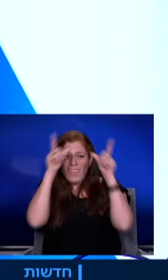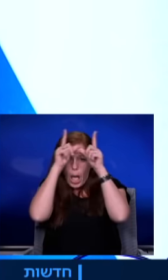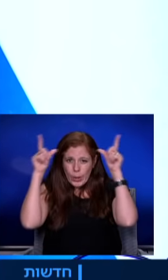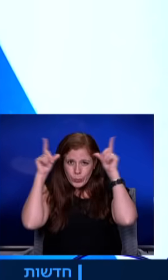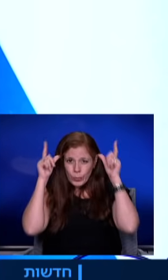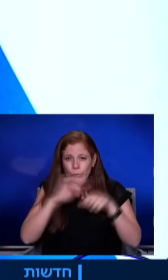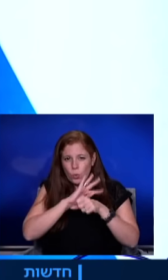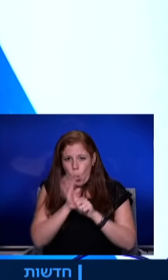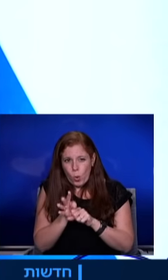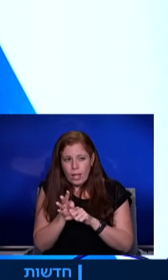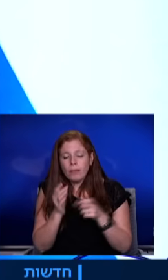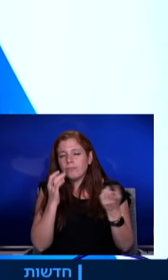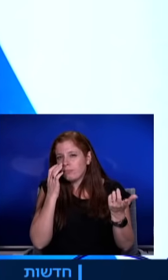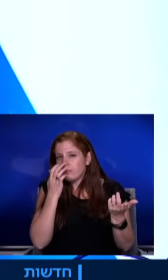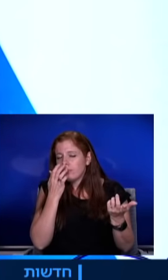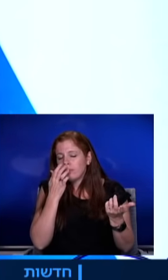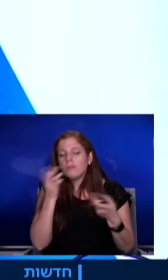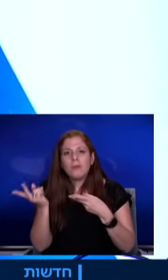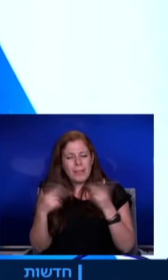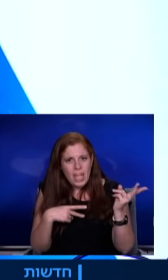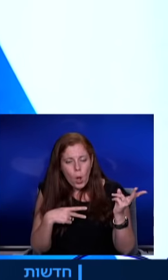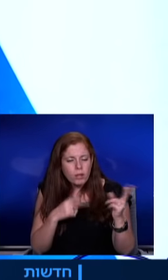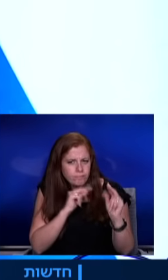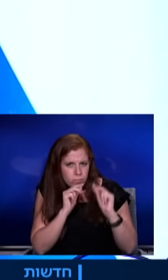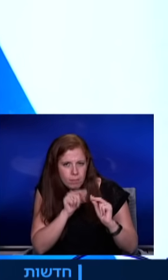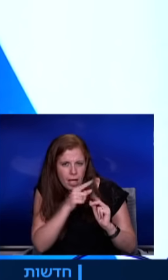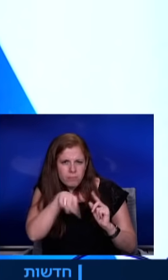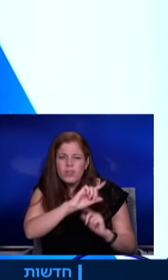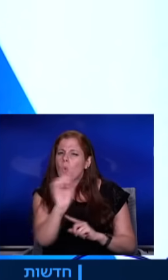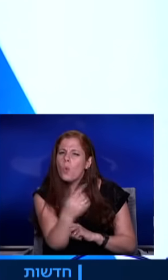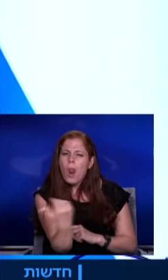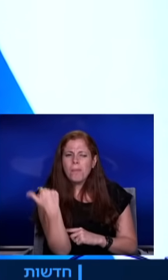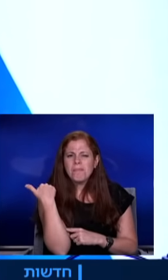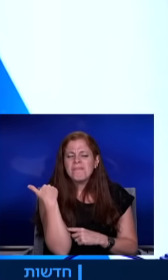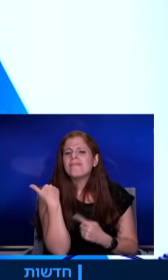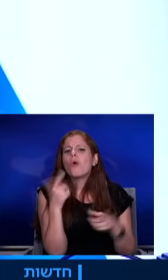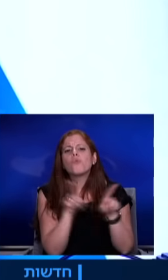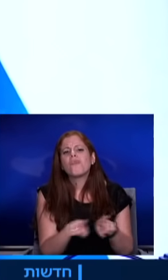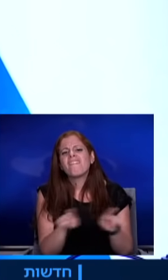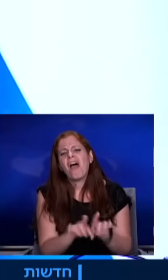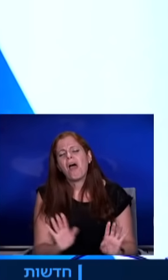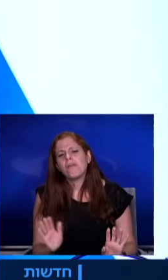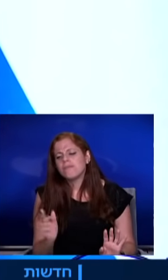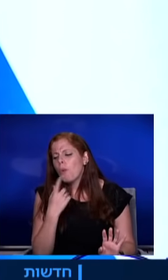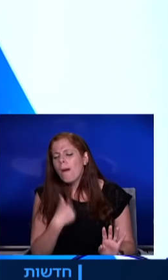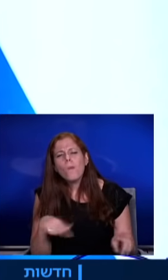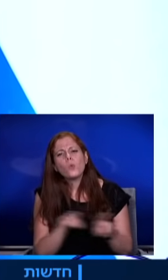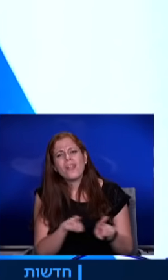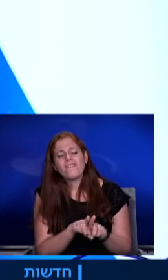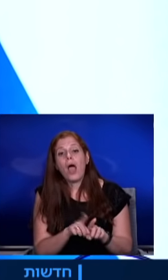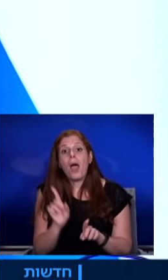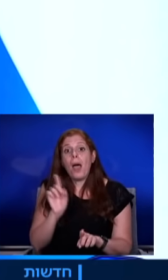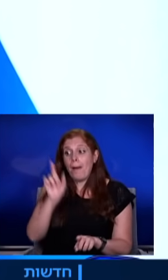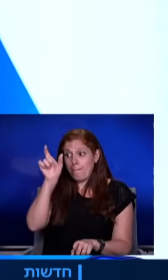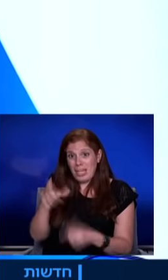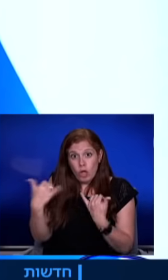קורונה בבתי החולים, הם אומרים כולם באמת את אותו דבר. מי שעכשיו